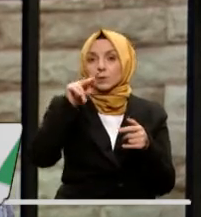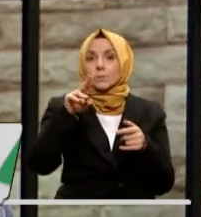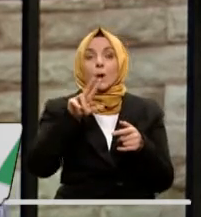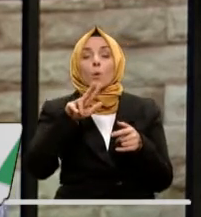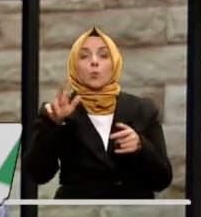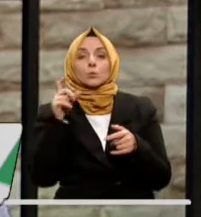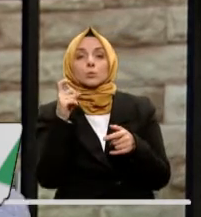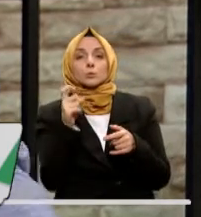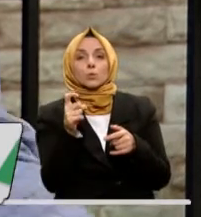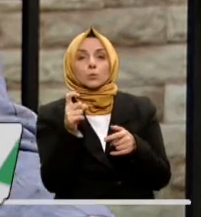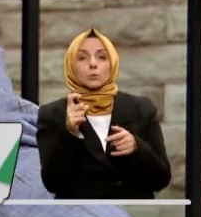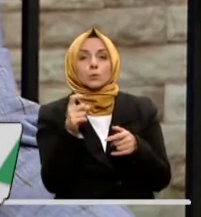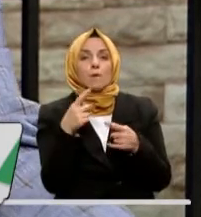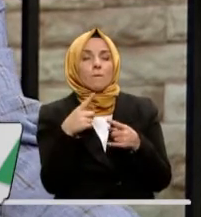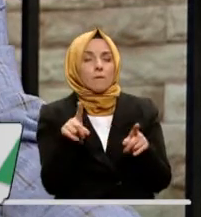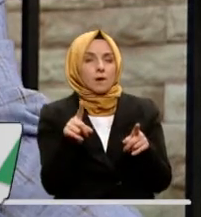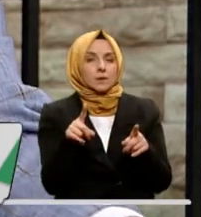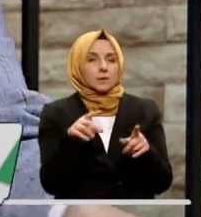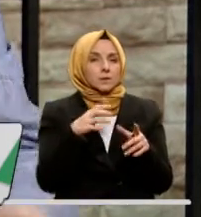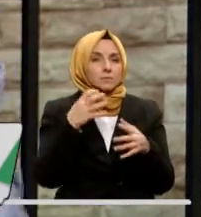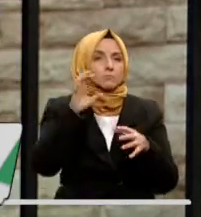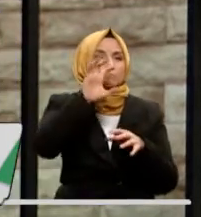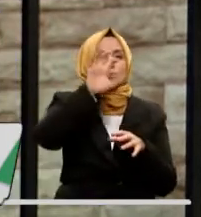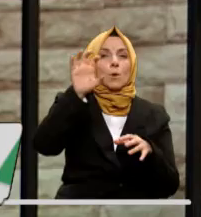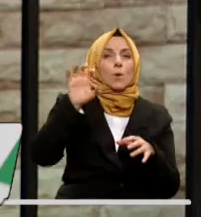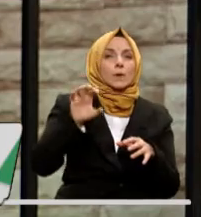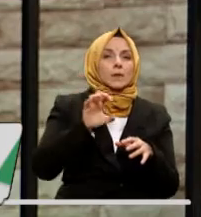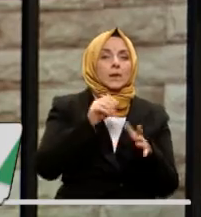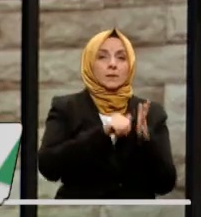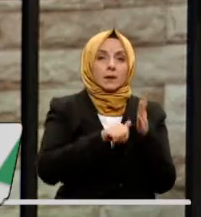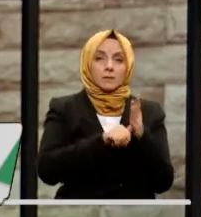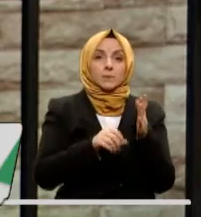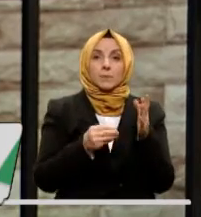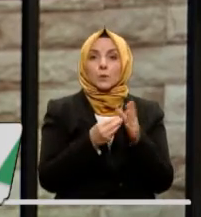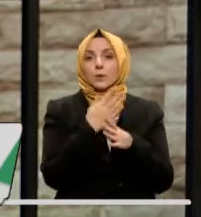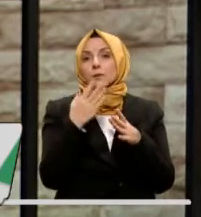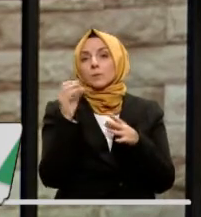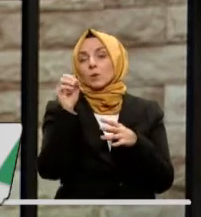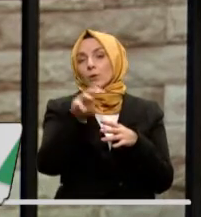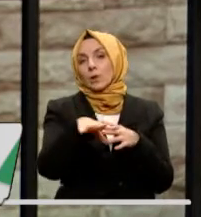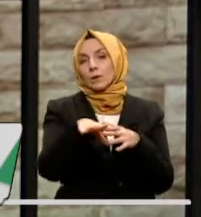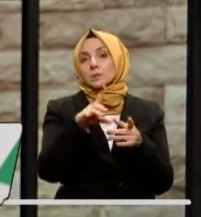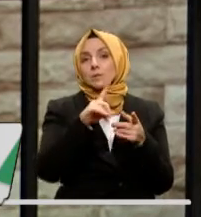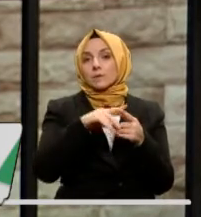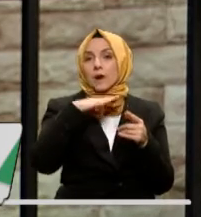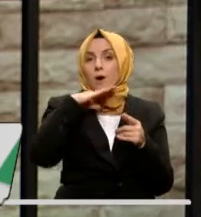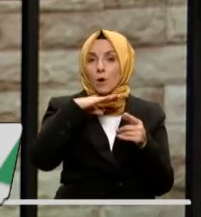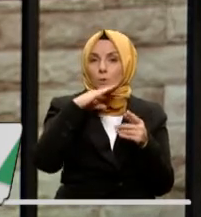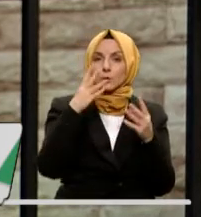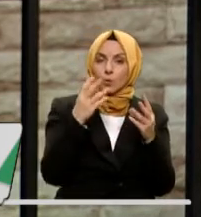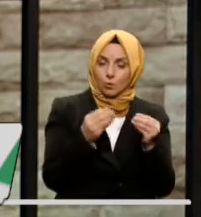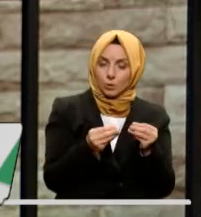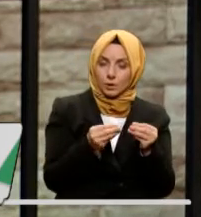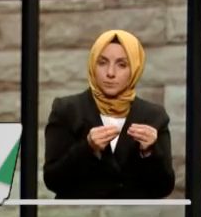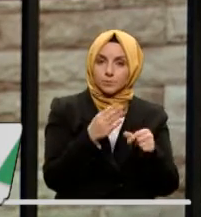tane farklı bölge bununla da kalmamış hız biz aynı zamanda you Dur bakayım soydaşlarımızın Vatandaşlarımızın ihtiyacını